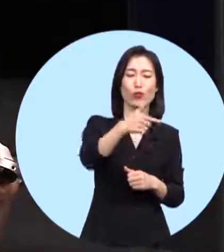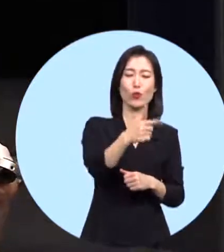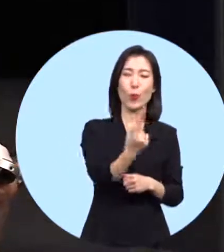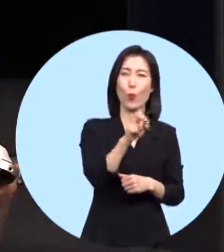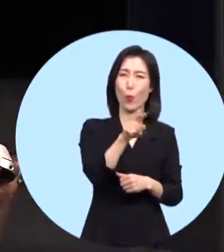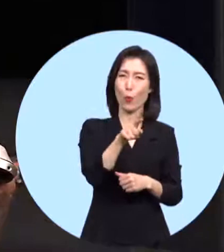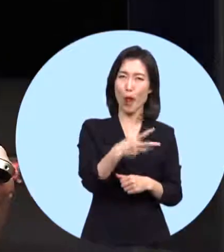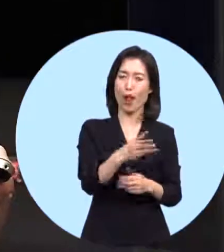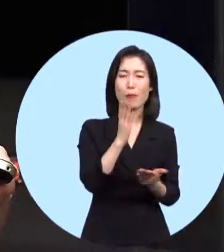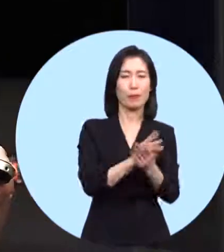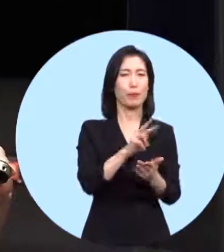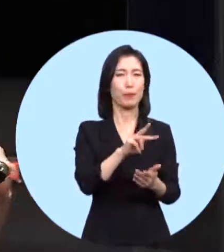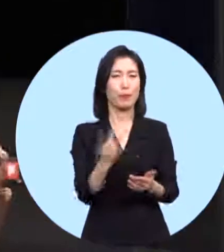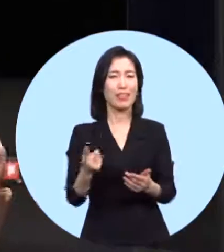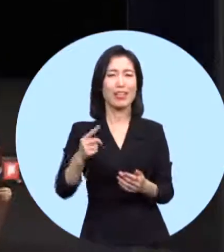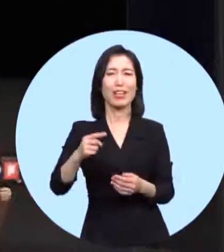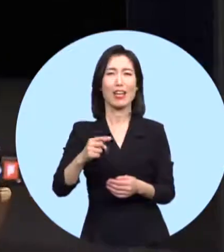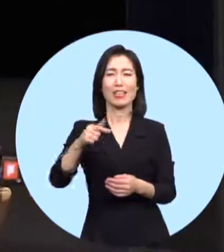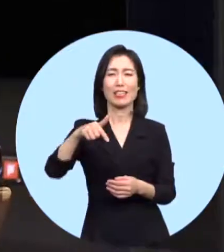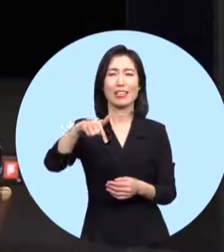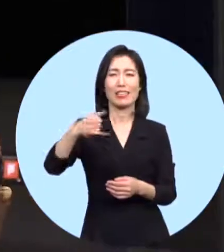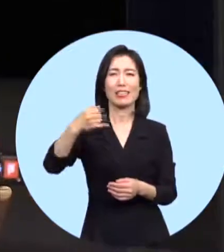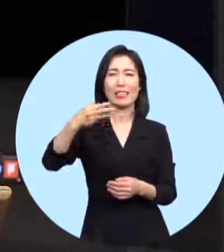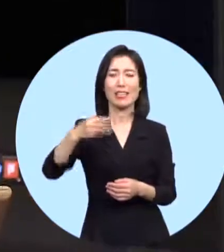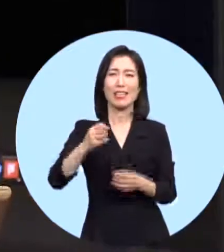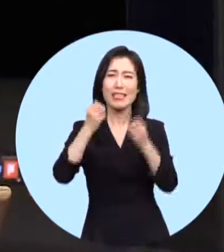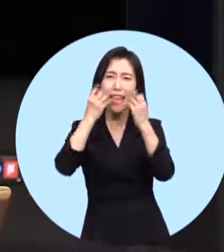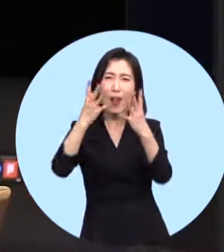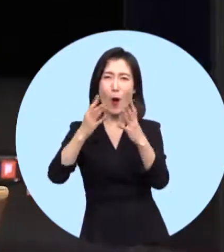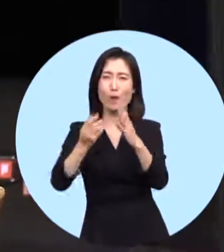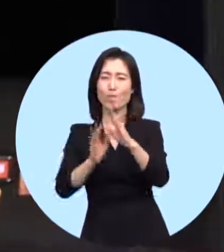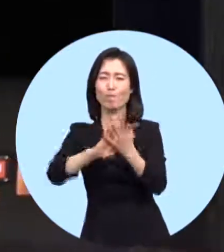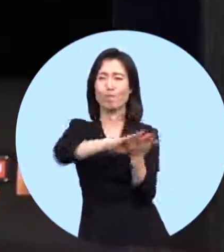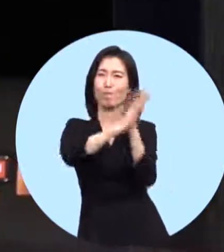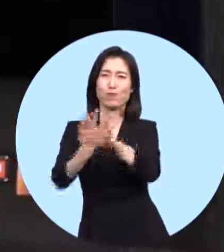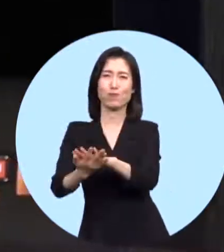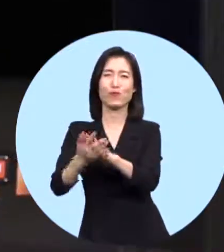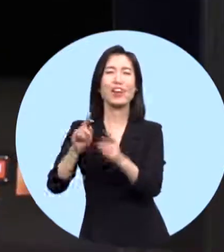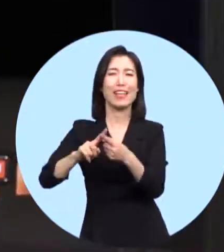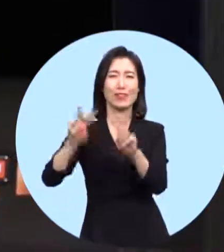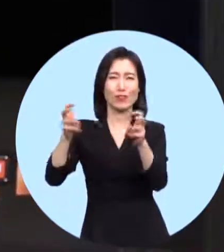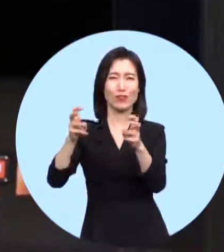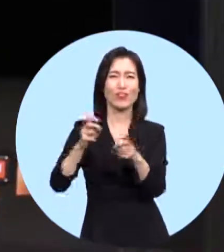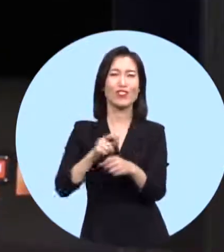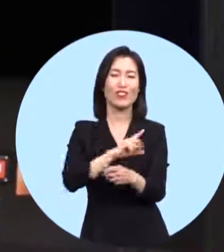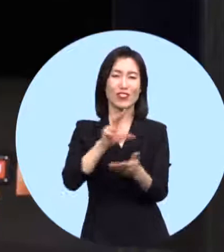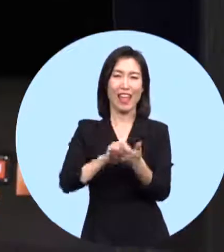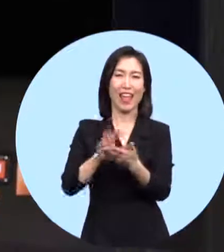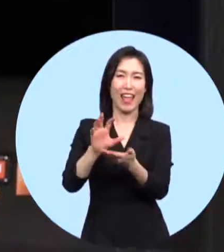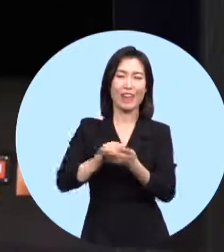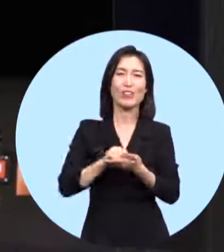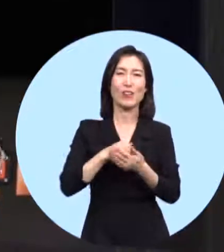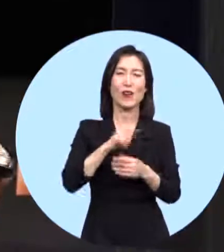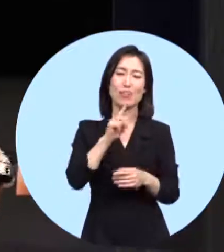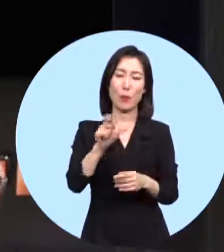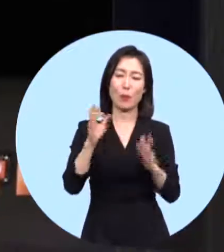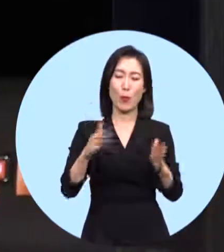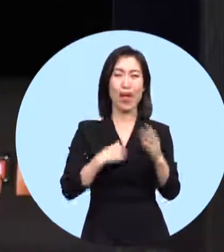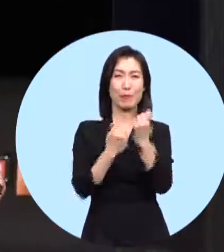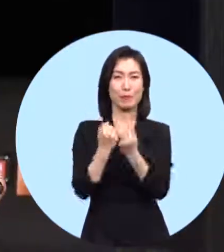그레이트 리셋으로 이러한 면에서 여러분과 15분간 함께